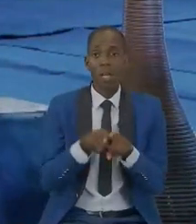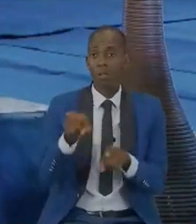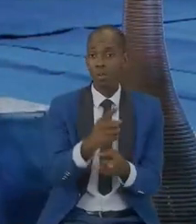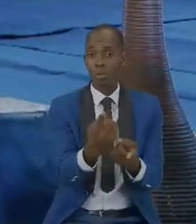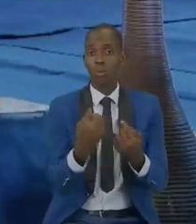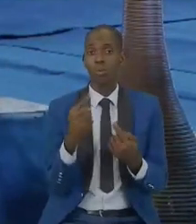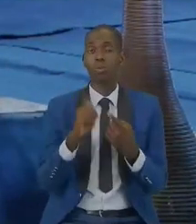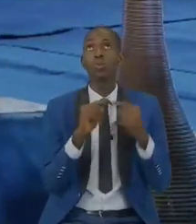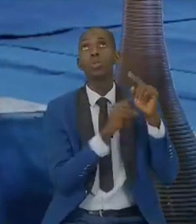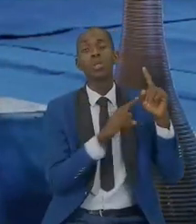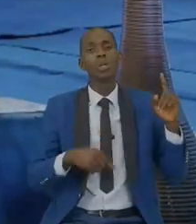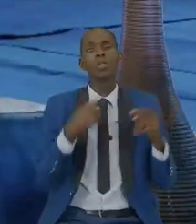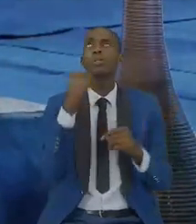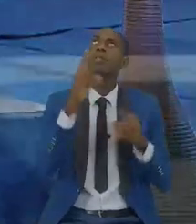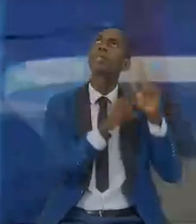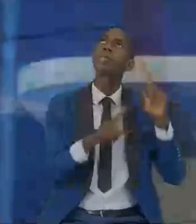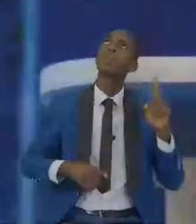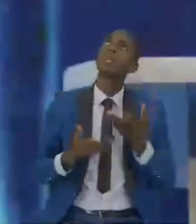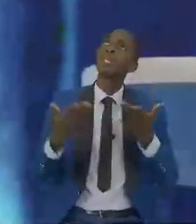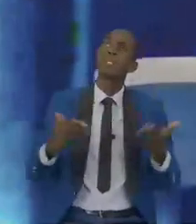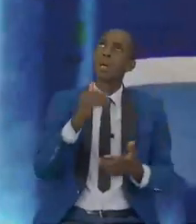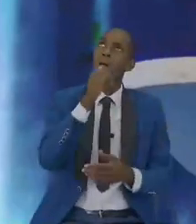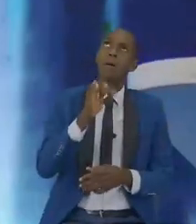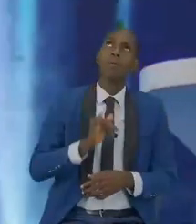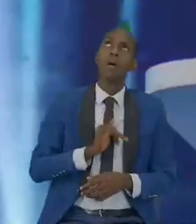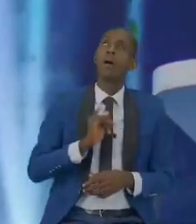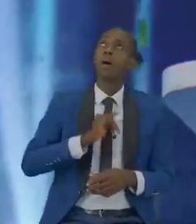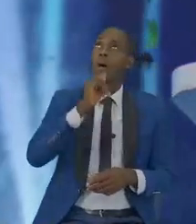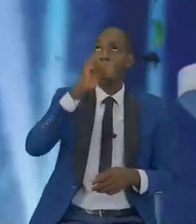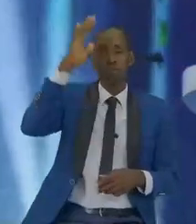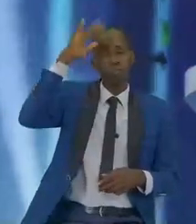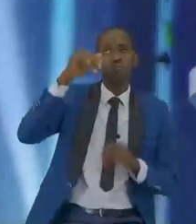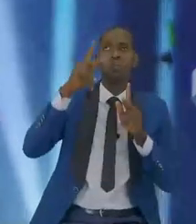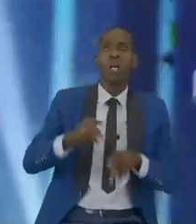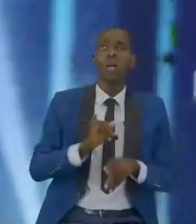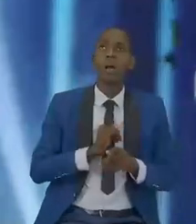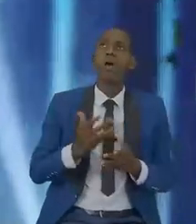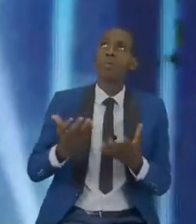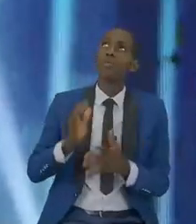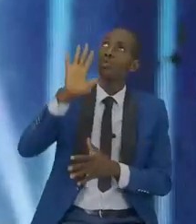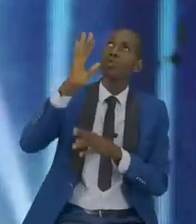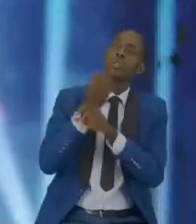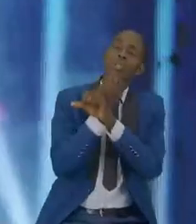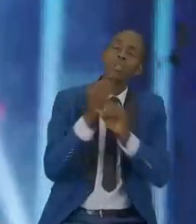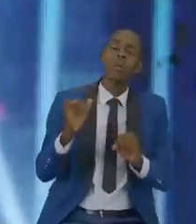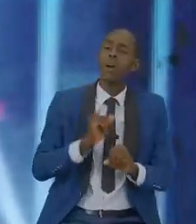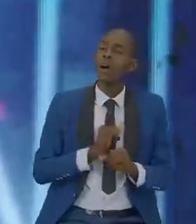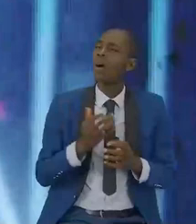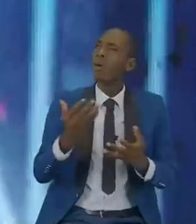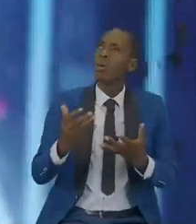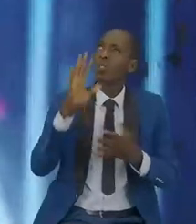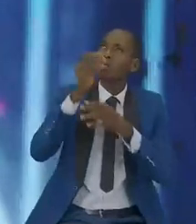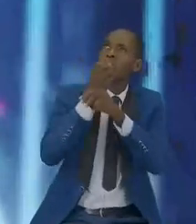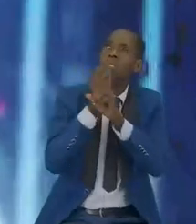rebelle en une âme sauvée. Lorsque tu viens au Seigneur disant, Seigneur, me voici, je veux ton